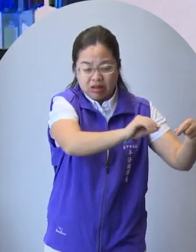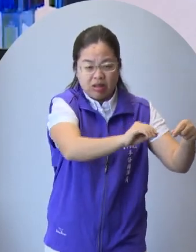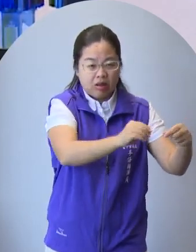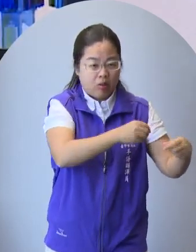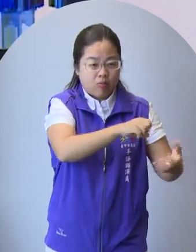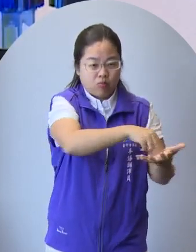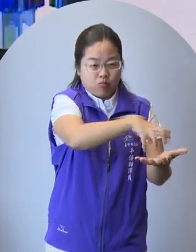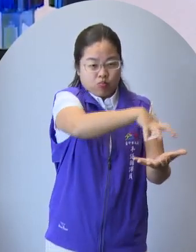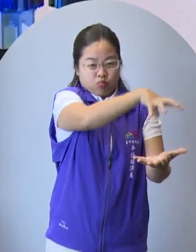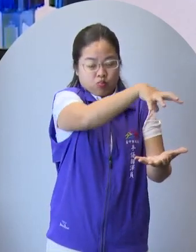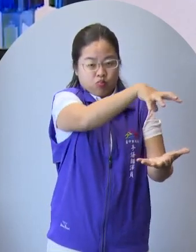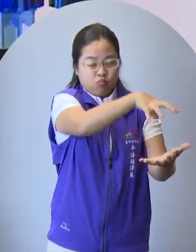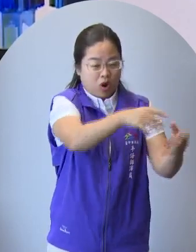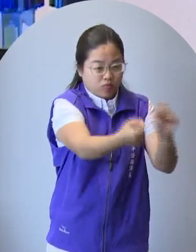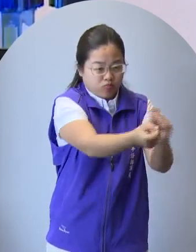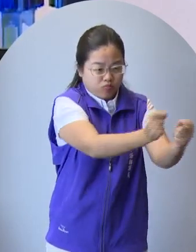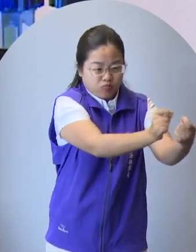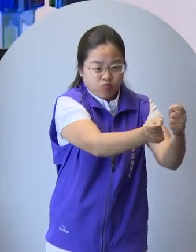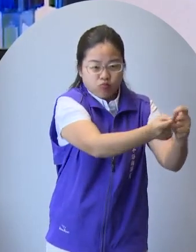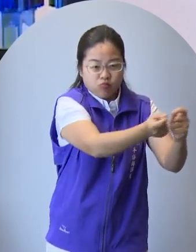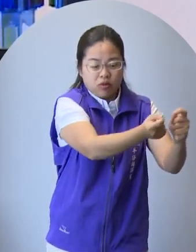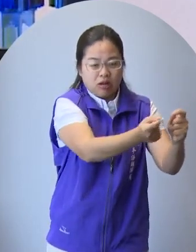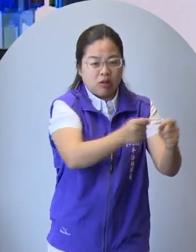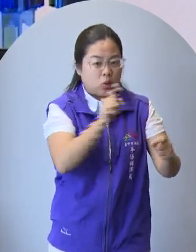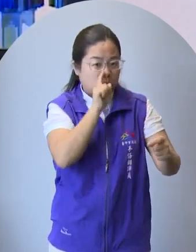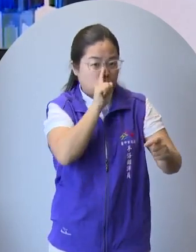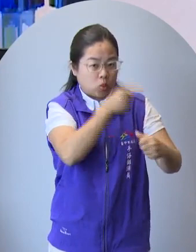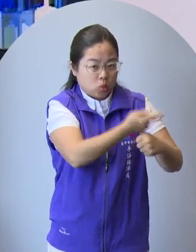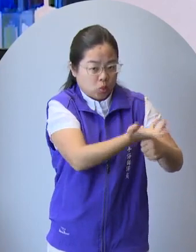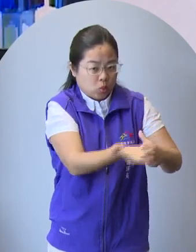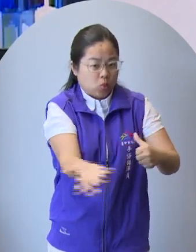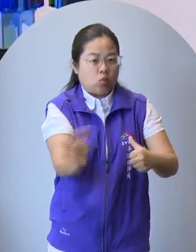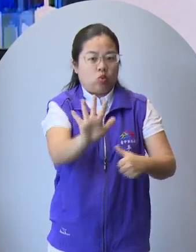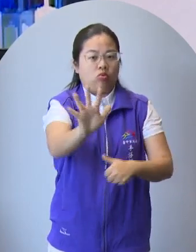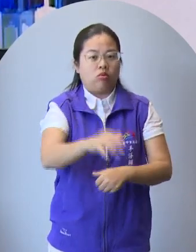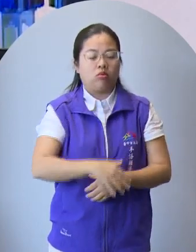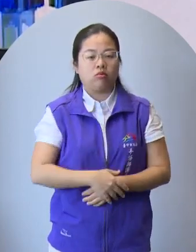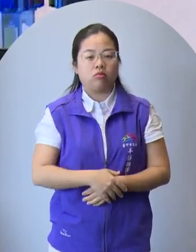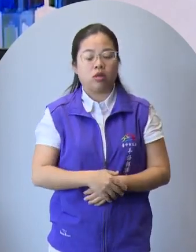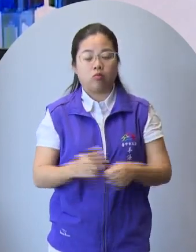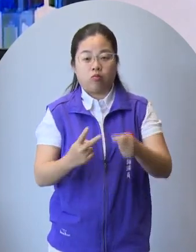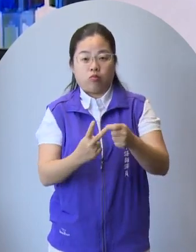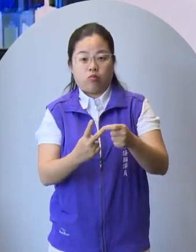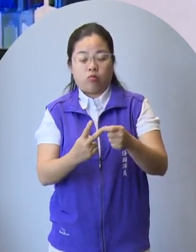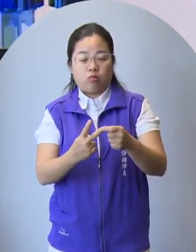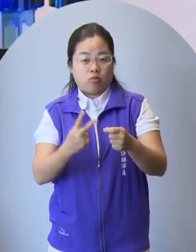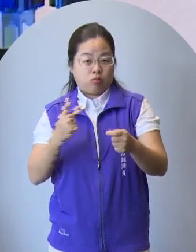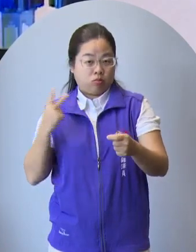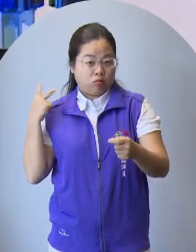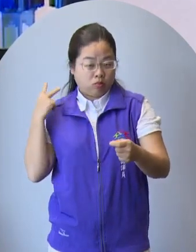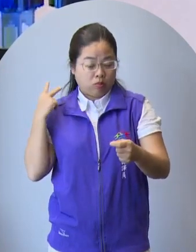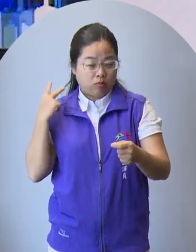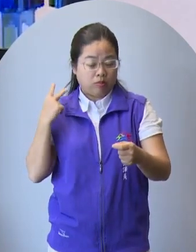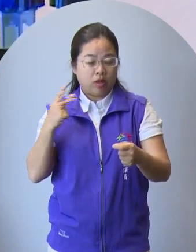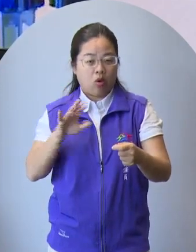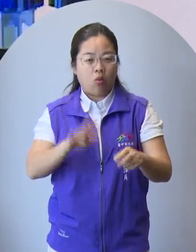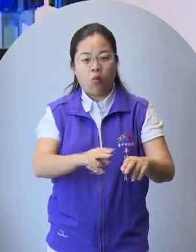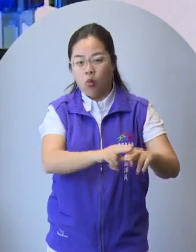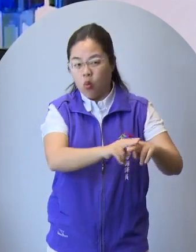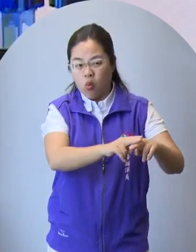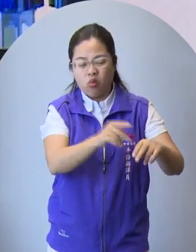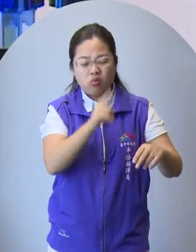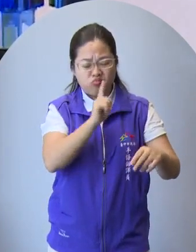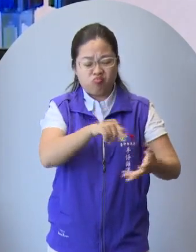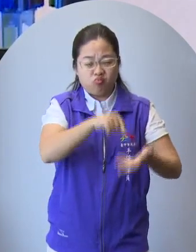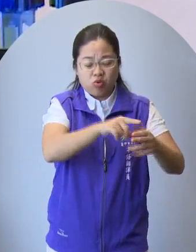电厂发生的区域哈，那有受到污染。所以在前年中央宣布要开放这日本福岛五个县